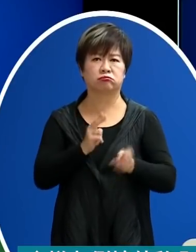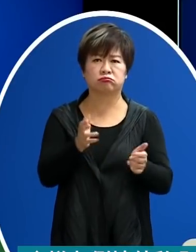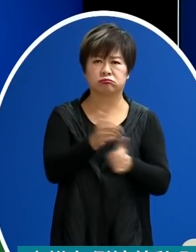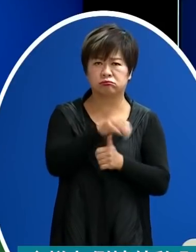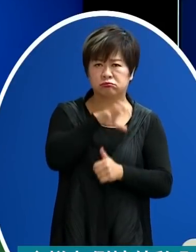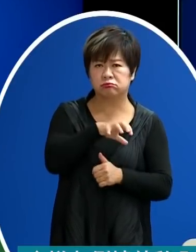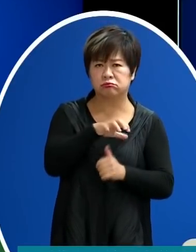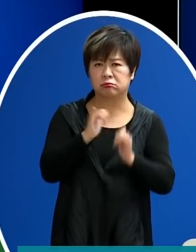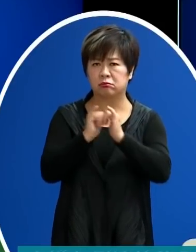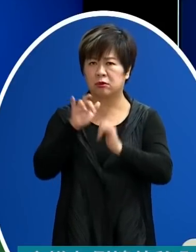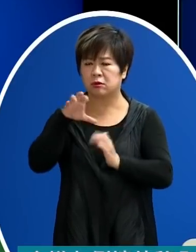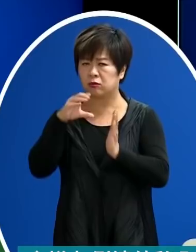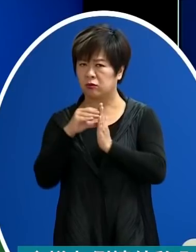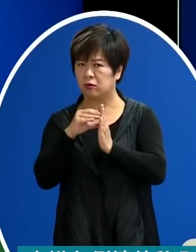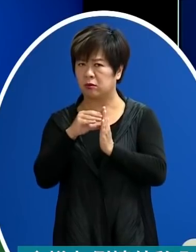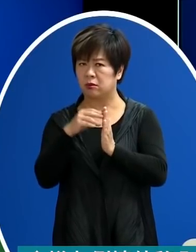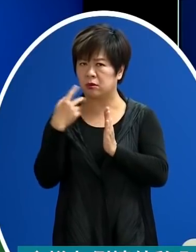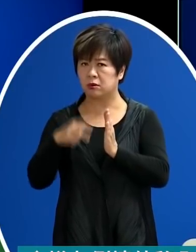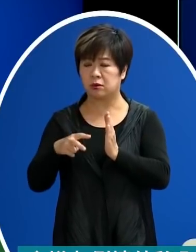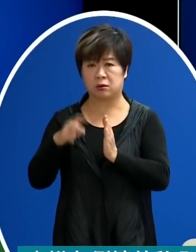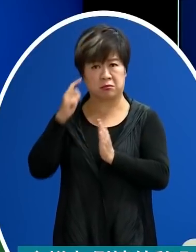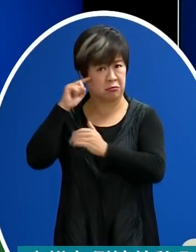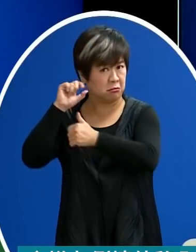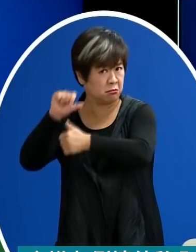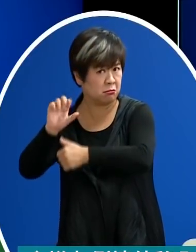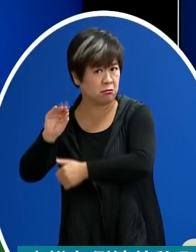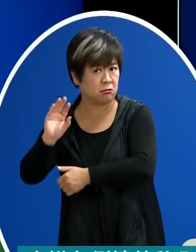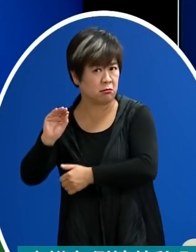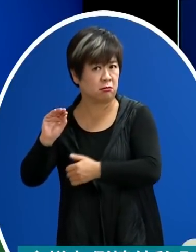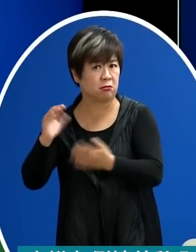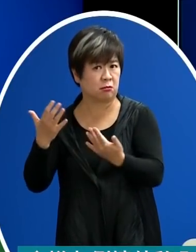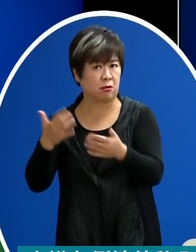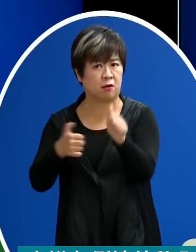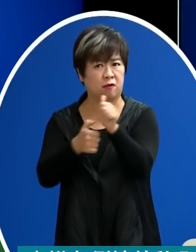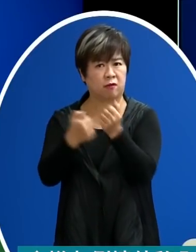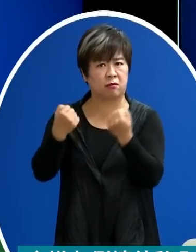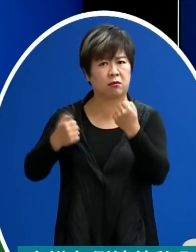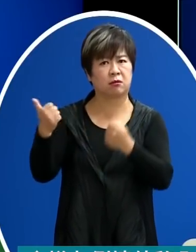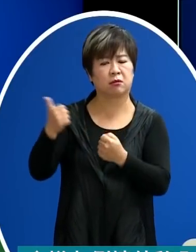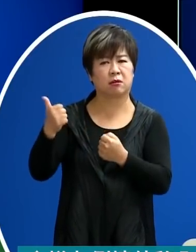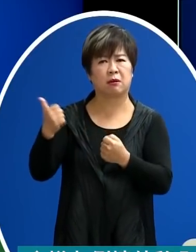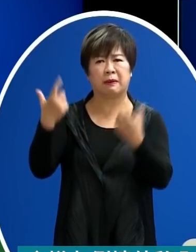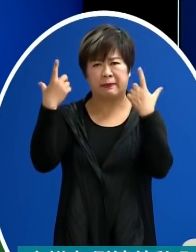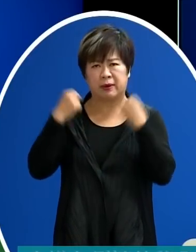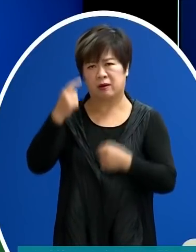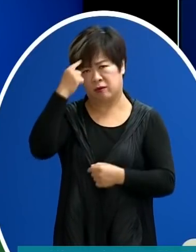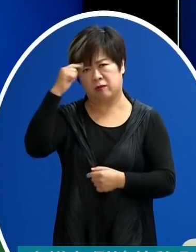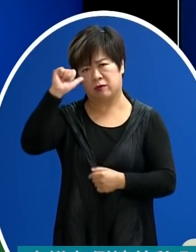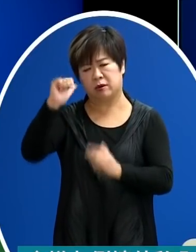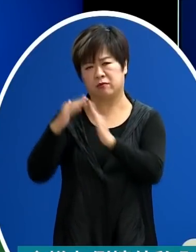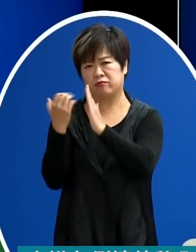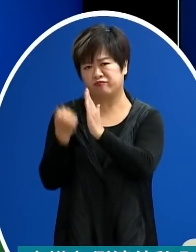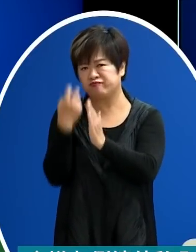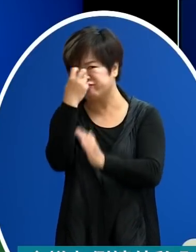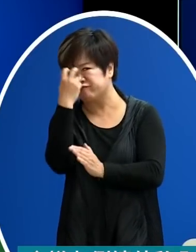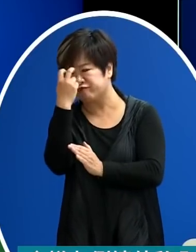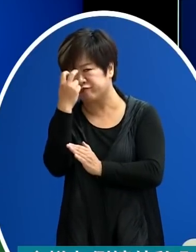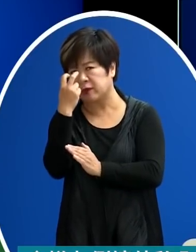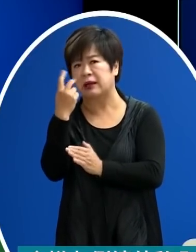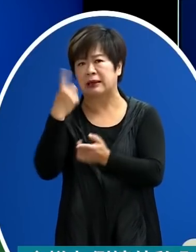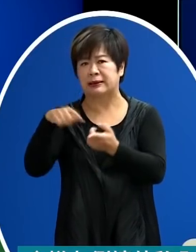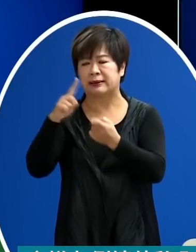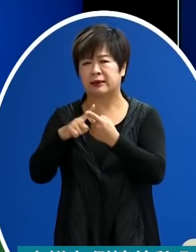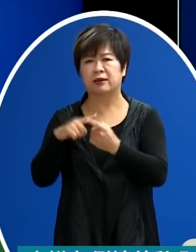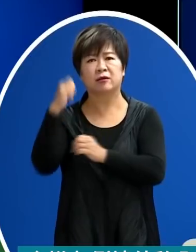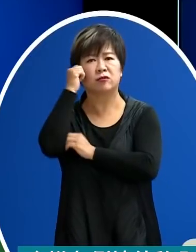边跟民航局有没有任何的一个益处？那另外这个副机师他是5天拘检，然后照民航局的规定，他应该